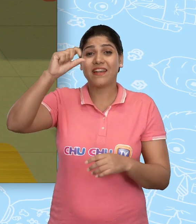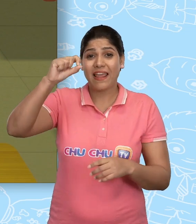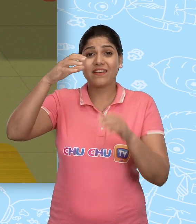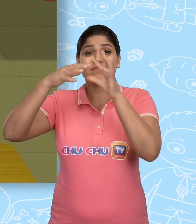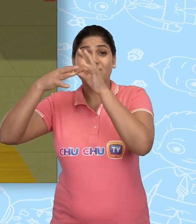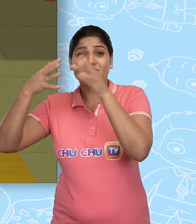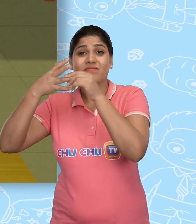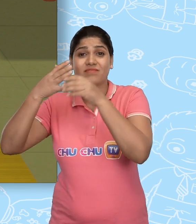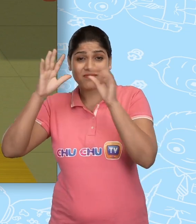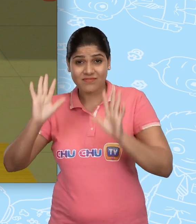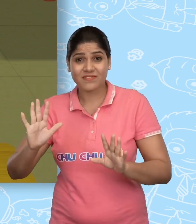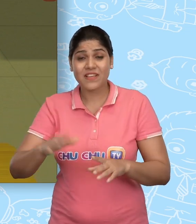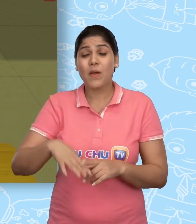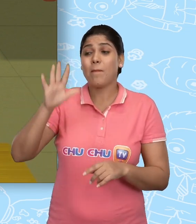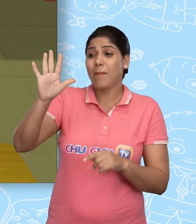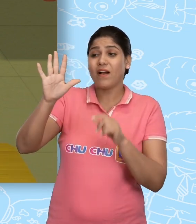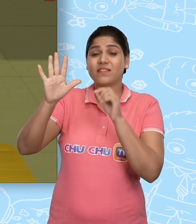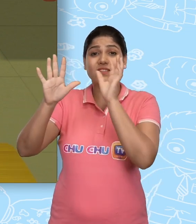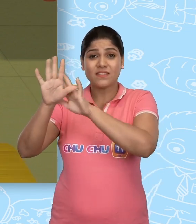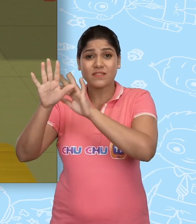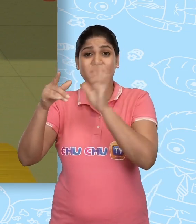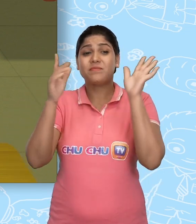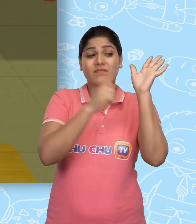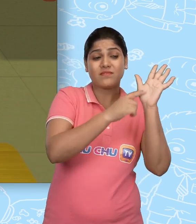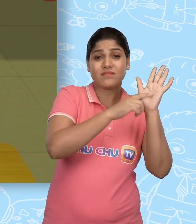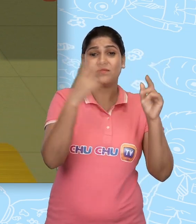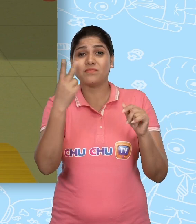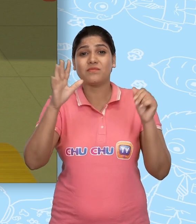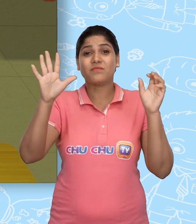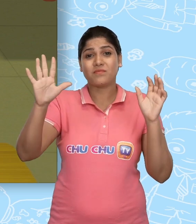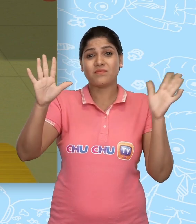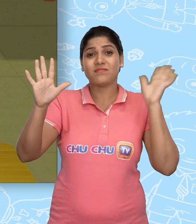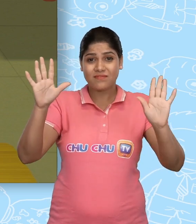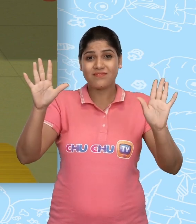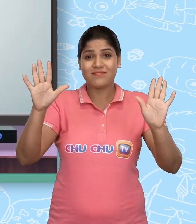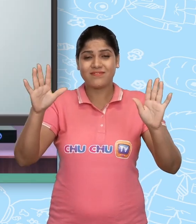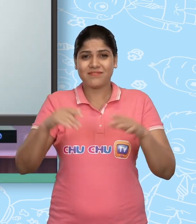हमारी 10 उंगलियां हैं मिस डॉरथी, 5-5 दोनों हाथों में।